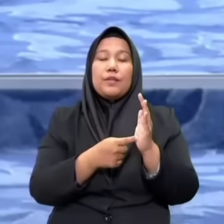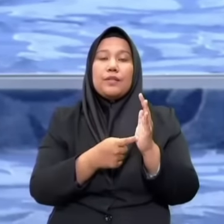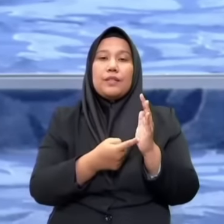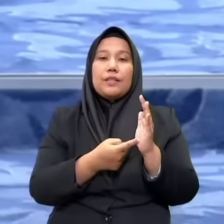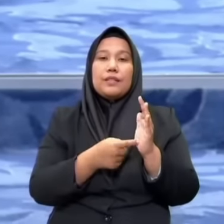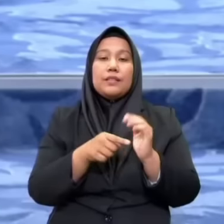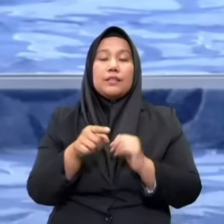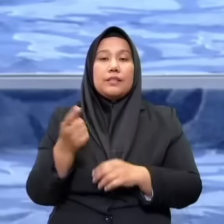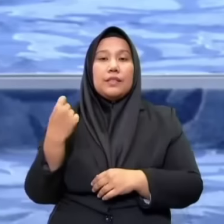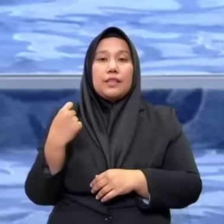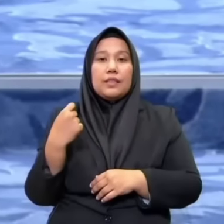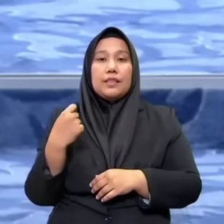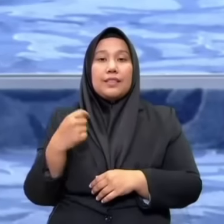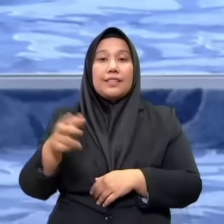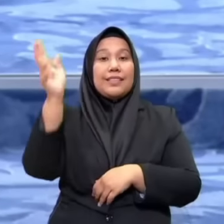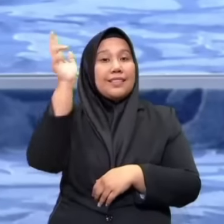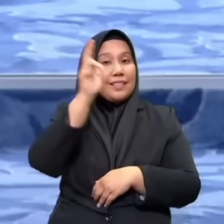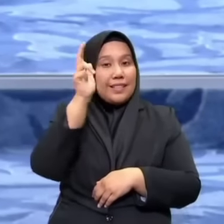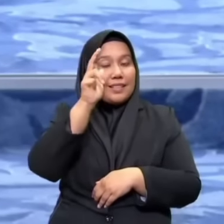kerajaan yang